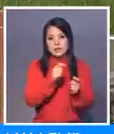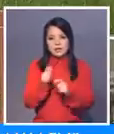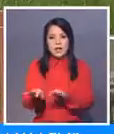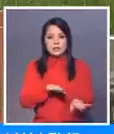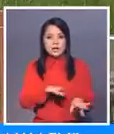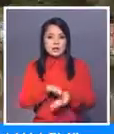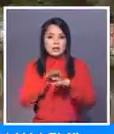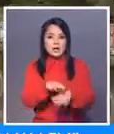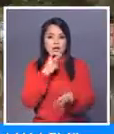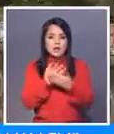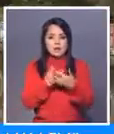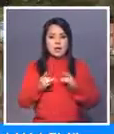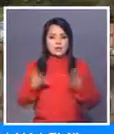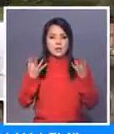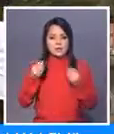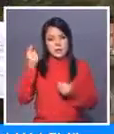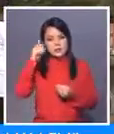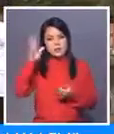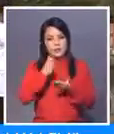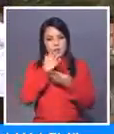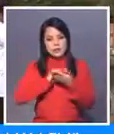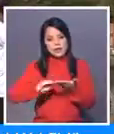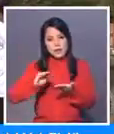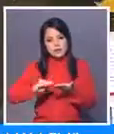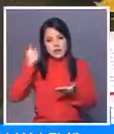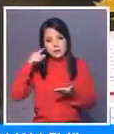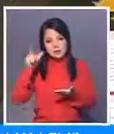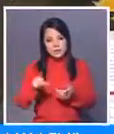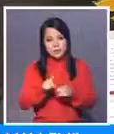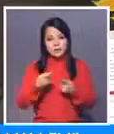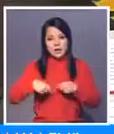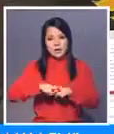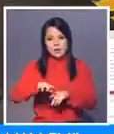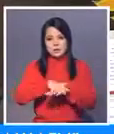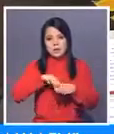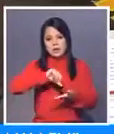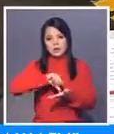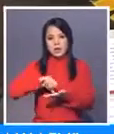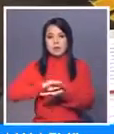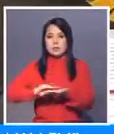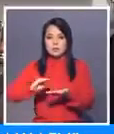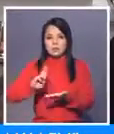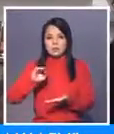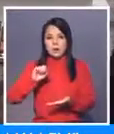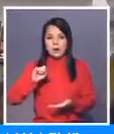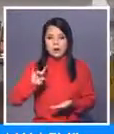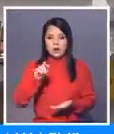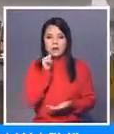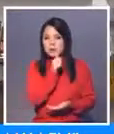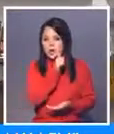мерекелік шараға қатысушыларға танымал жазушылар мен белгілі қоғам қайраткерлерінің туындыларын тарту етті. Сондай-ақ QR код